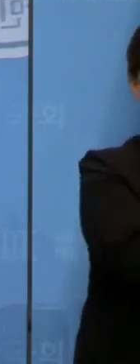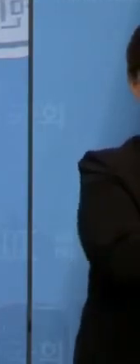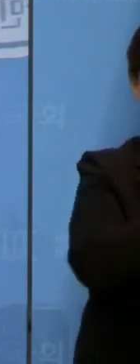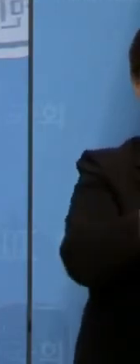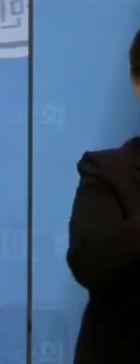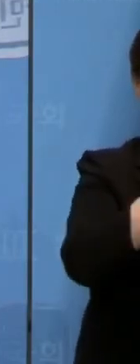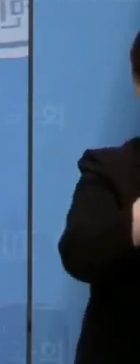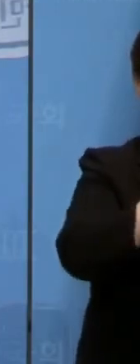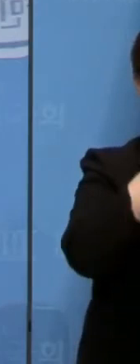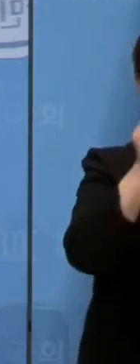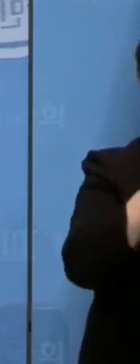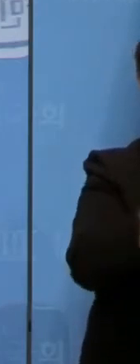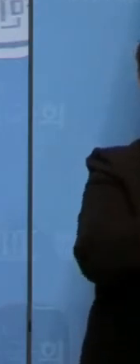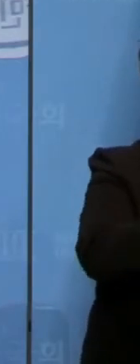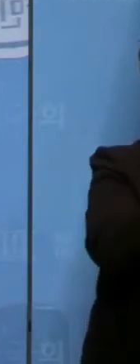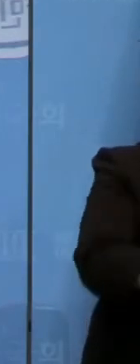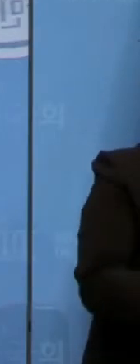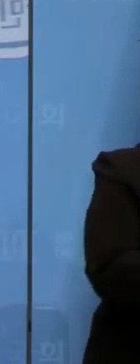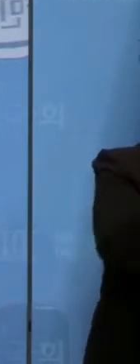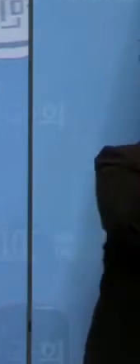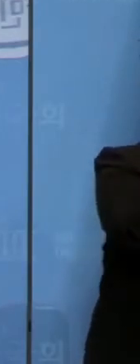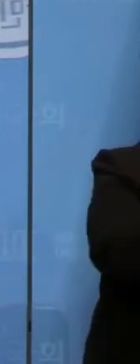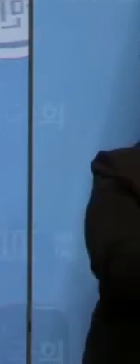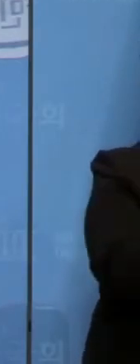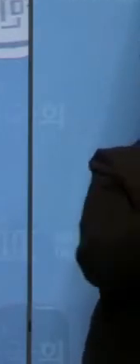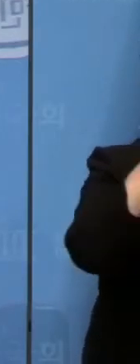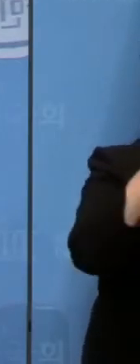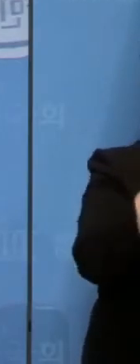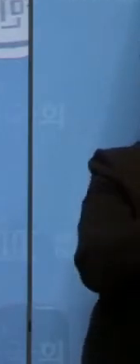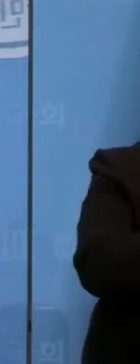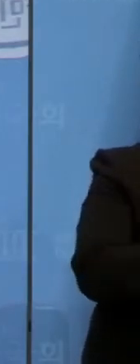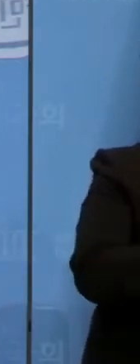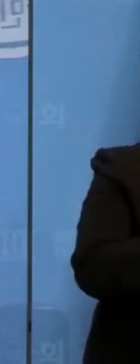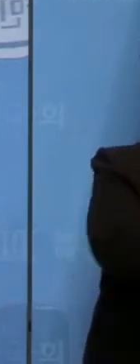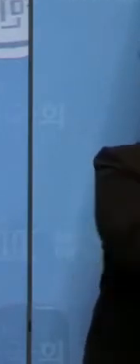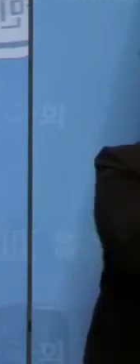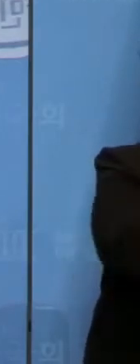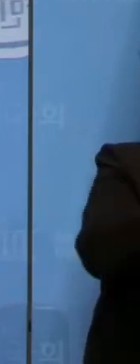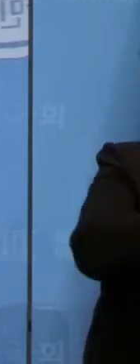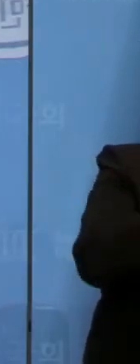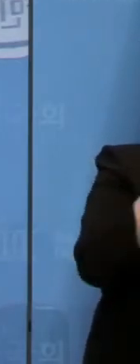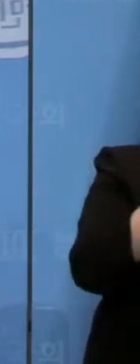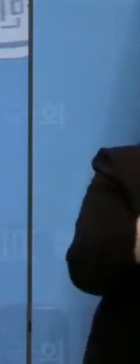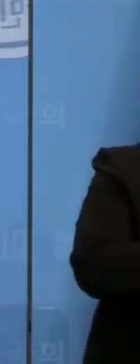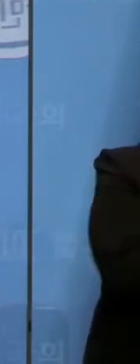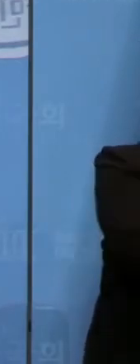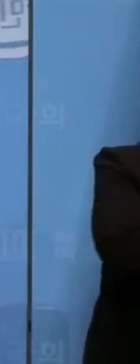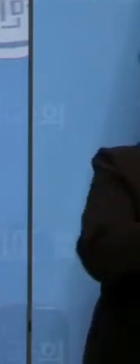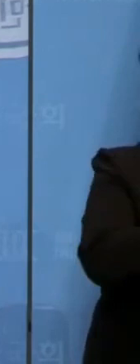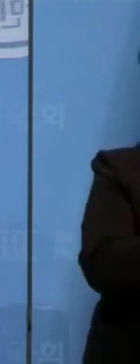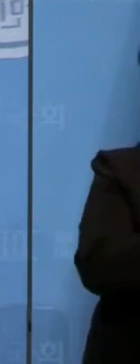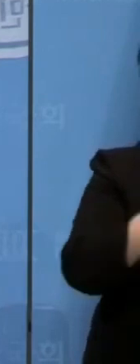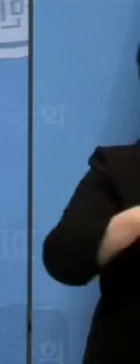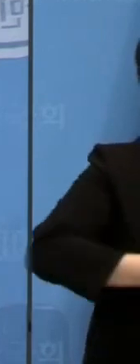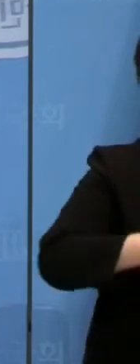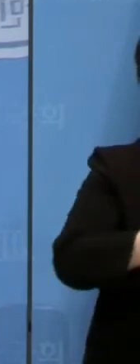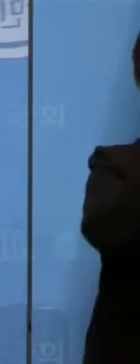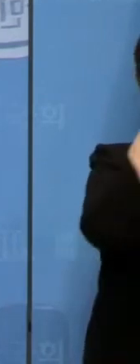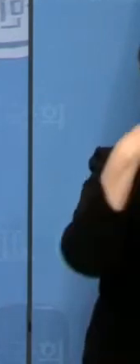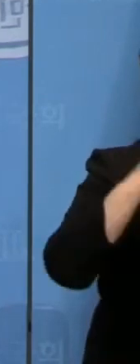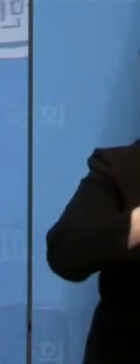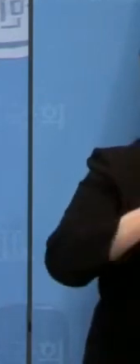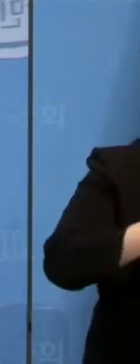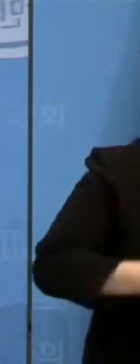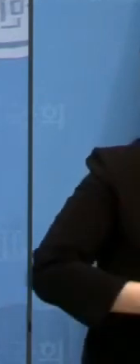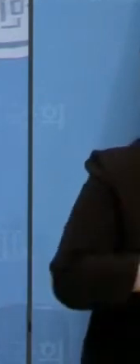유엔 인권과 기업 이행 원칙은 기업이 반인권적인 권력의 이익에 복무하지 않아야 하며 필요하면 정부가 조치를 취해야